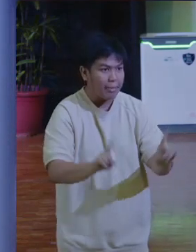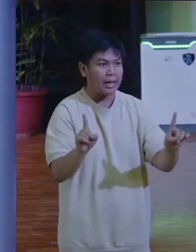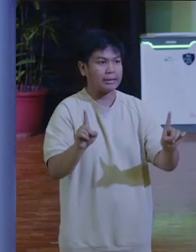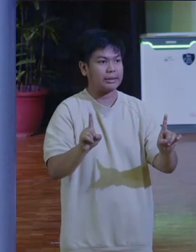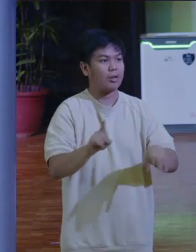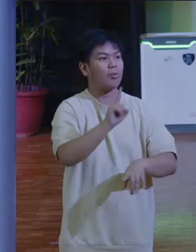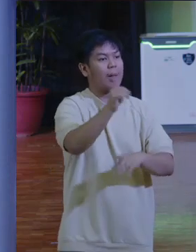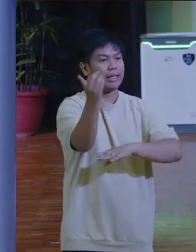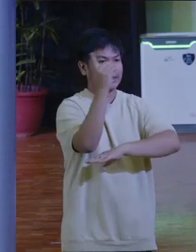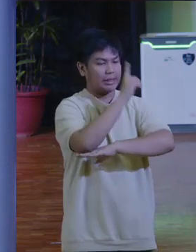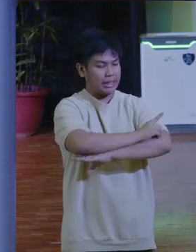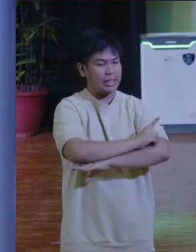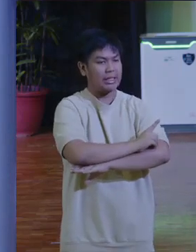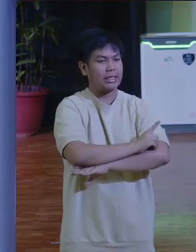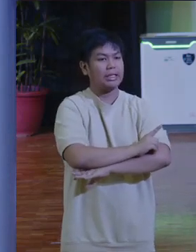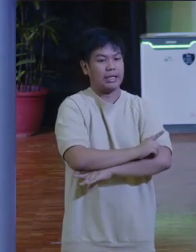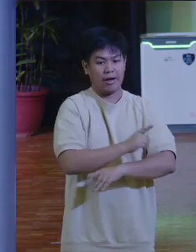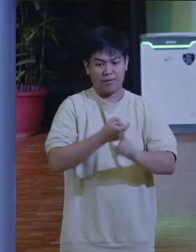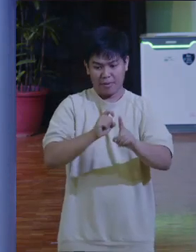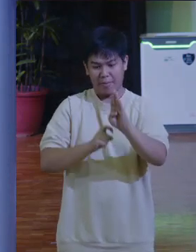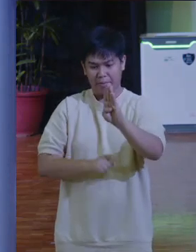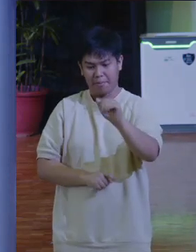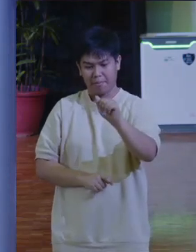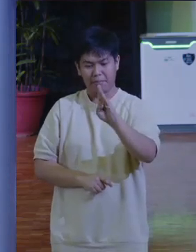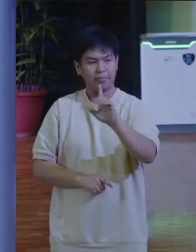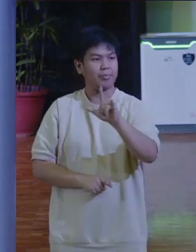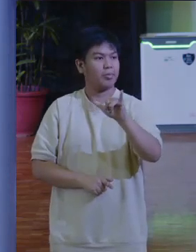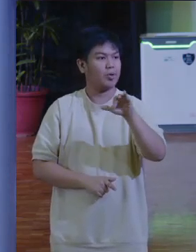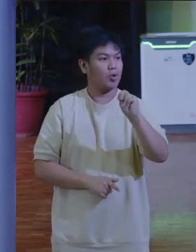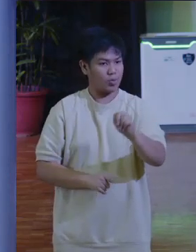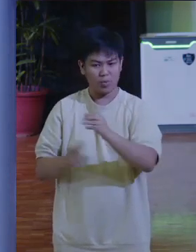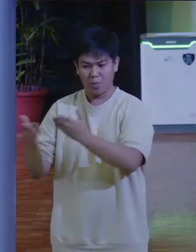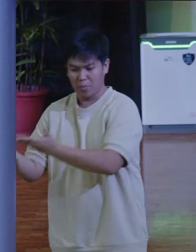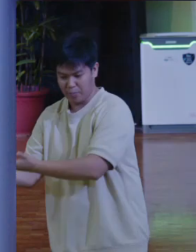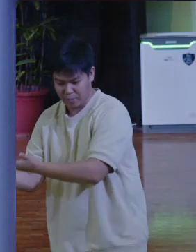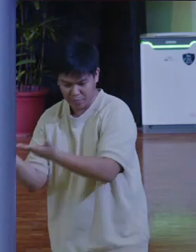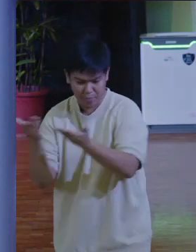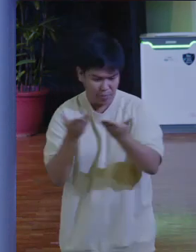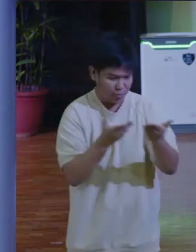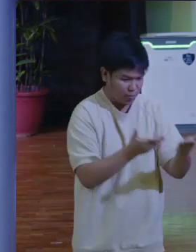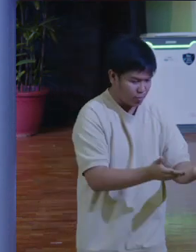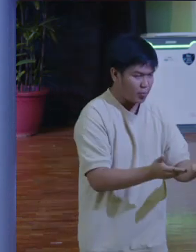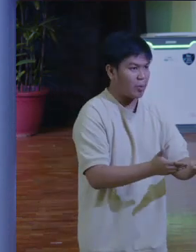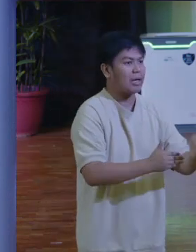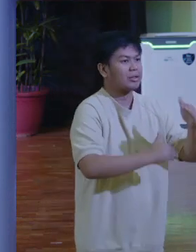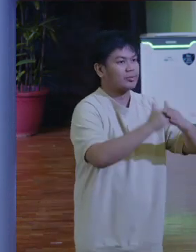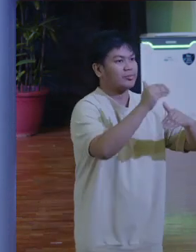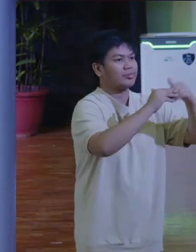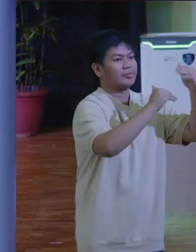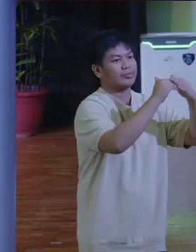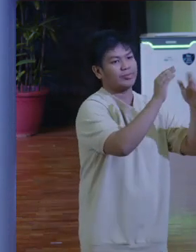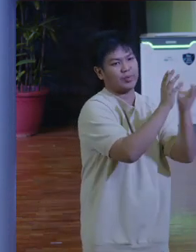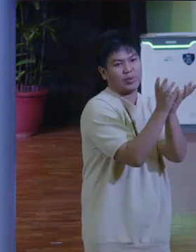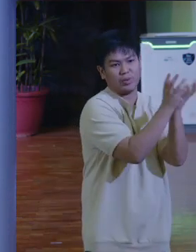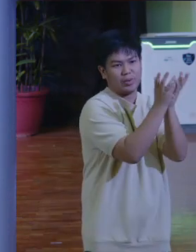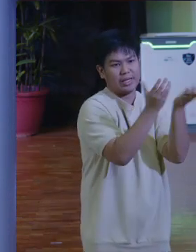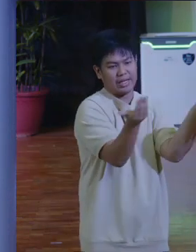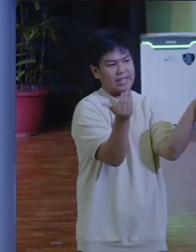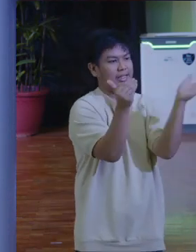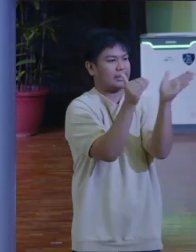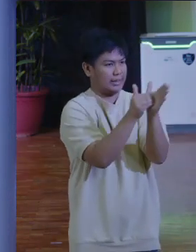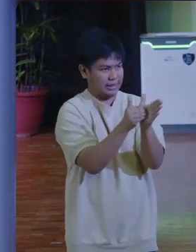isang araw, ibabalik kayo ng Panginoon. Bibigyan niya kayo ng isang bagong simula. Sa Psalm